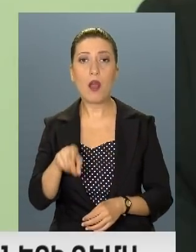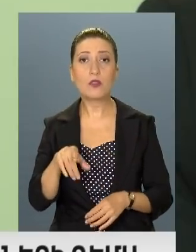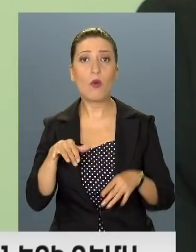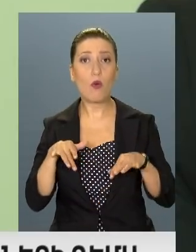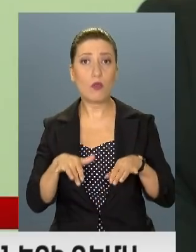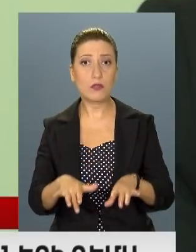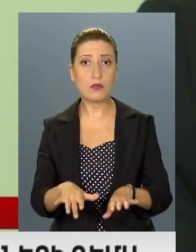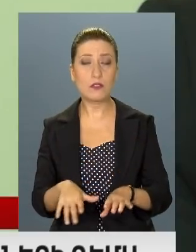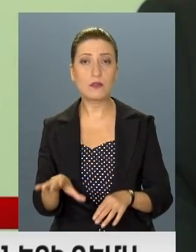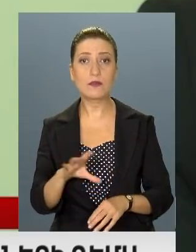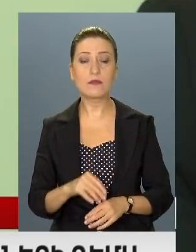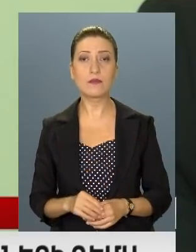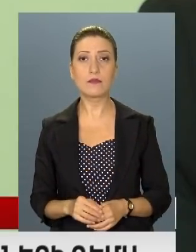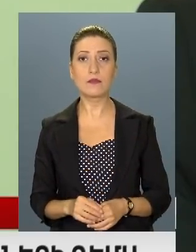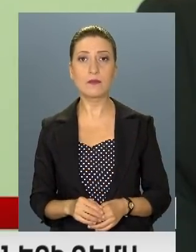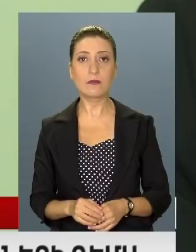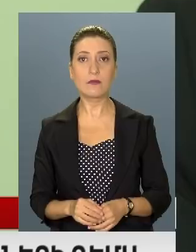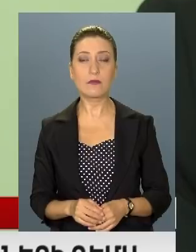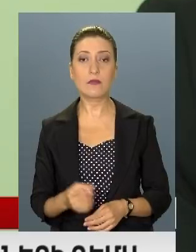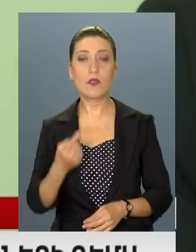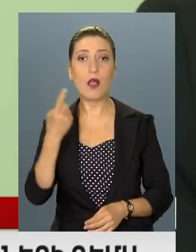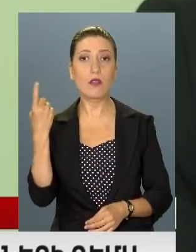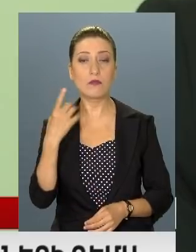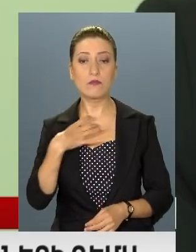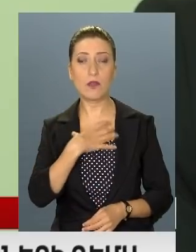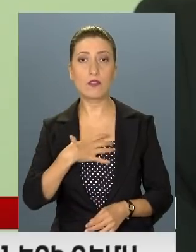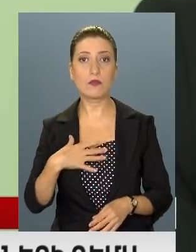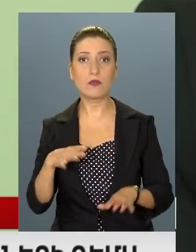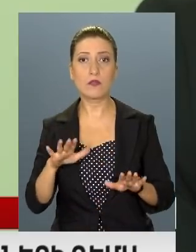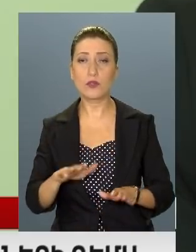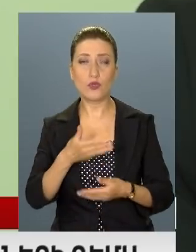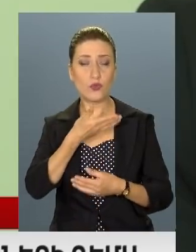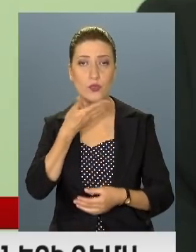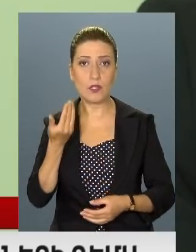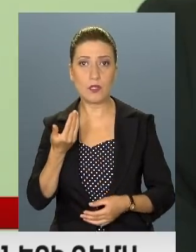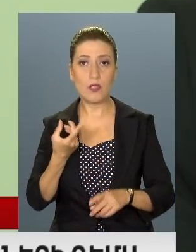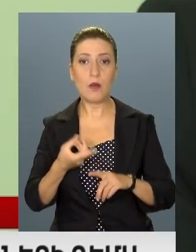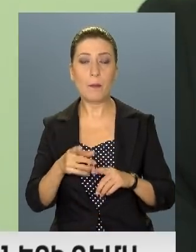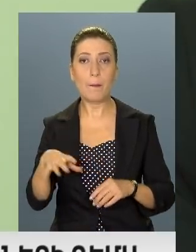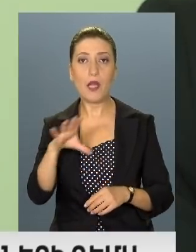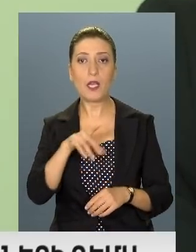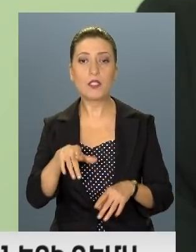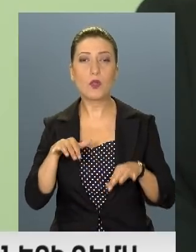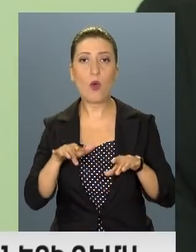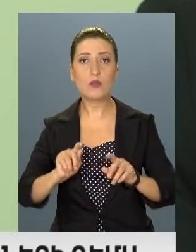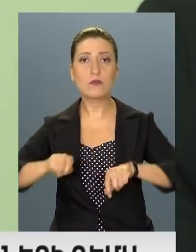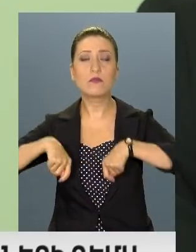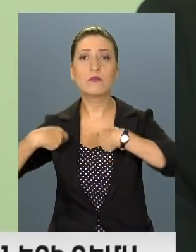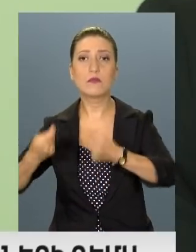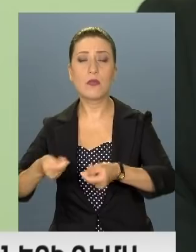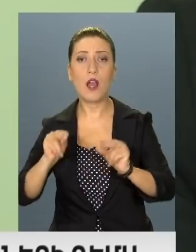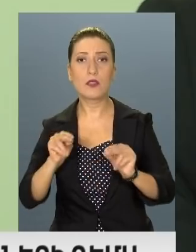որևէ, ինչպես ասեմ, առաջնային նշանակություն այդպես չունի, մենք այդ գործը հանձնված է